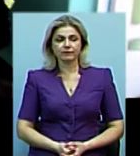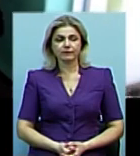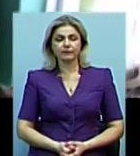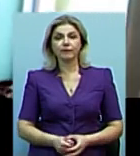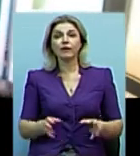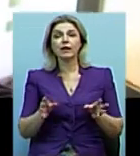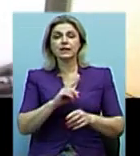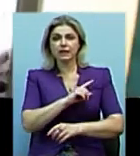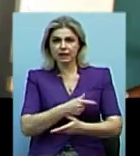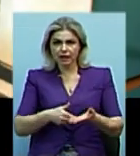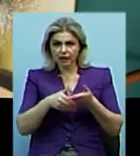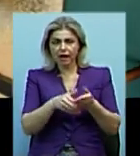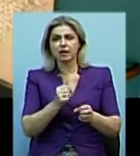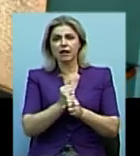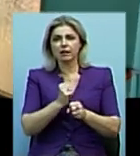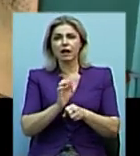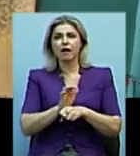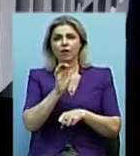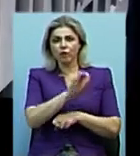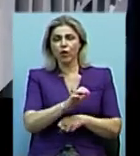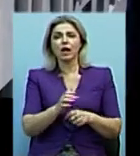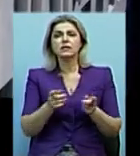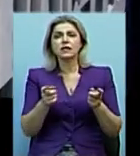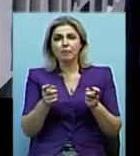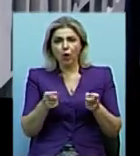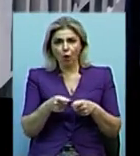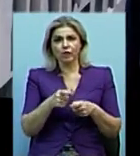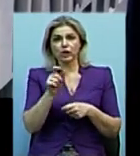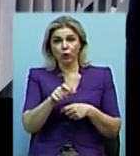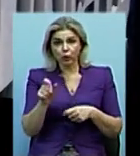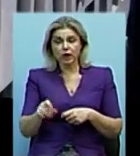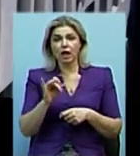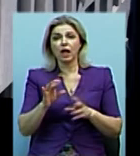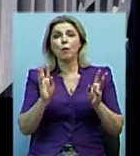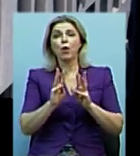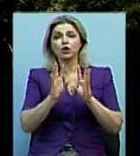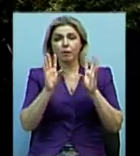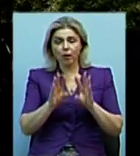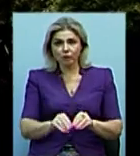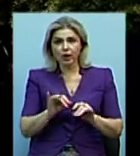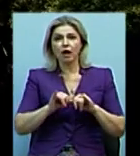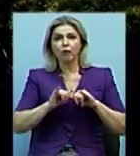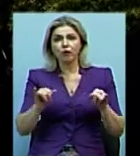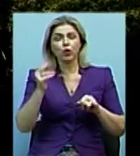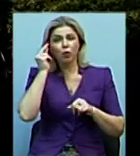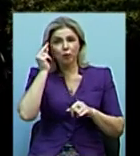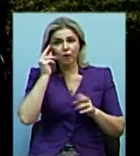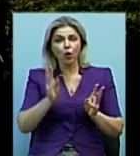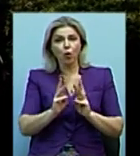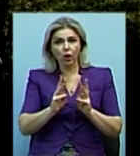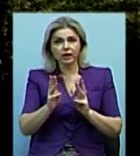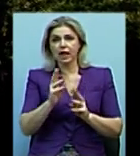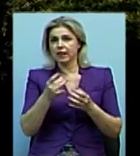Силами підрозділів проведено евакуацію заблокованих пацієнтів, пожежу погашено, а розповсюдження умовного вогню на суміжні приміщення